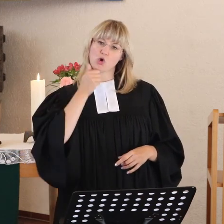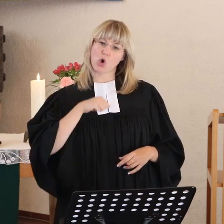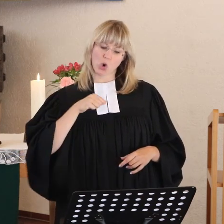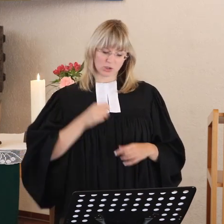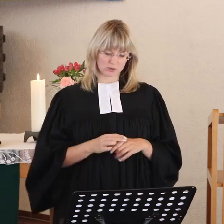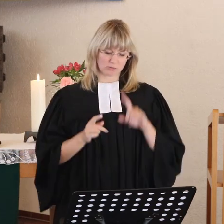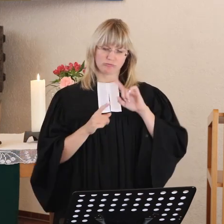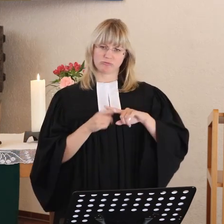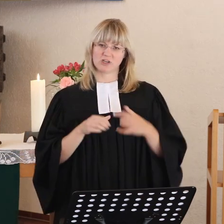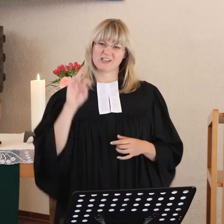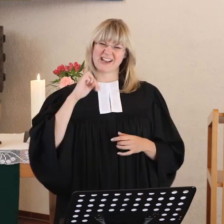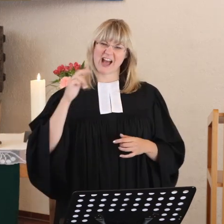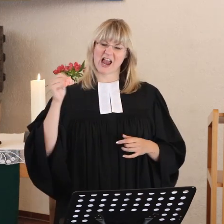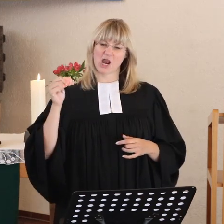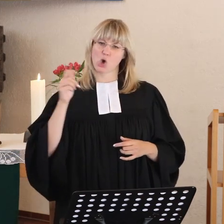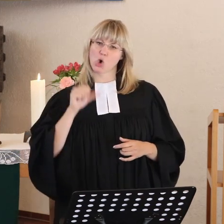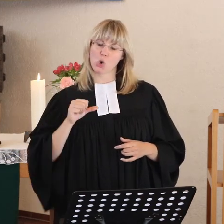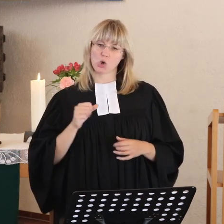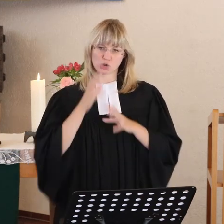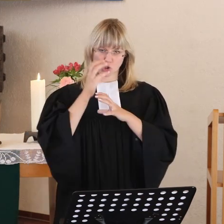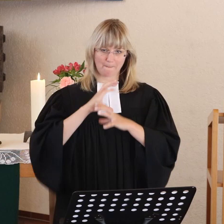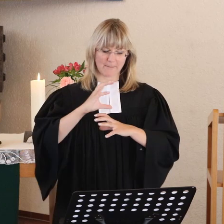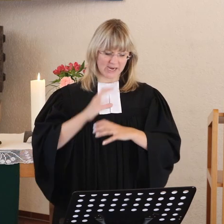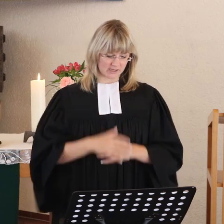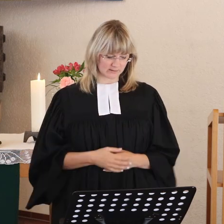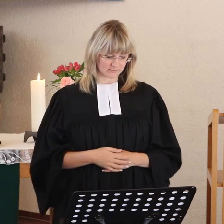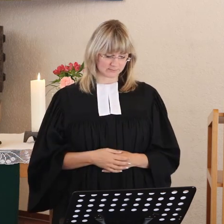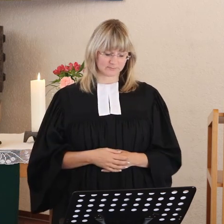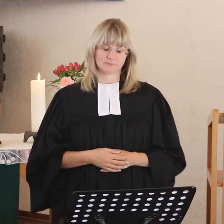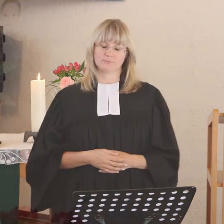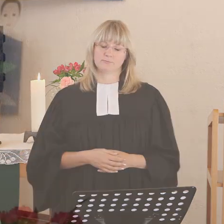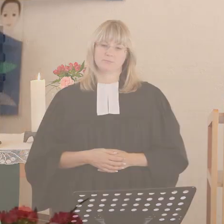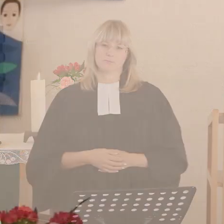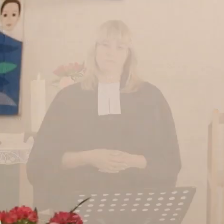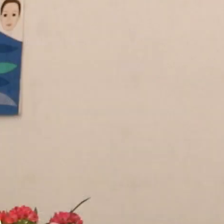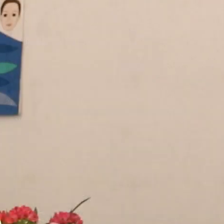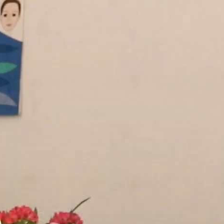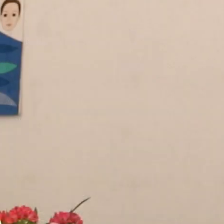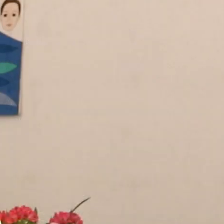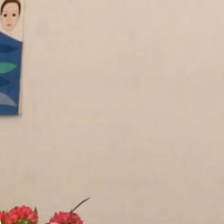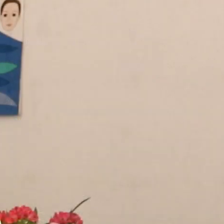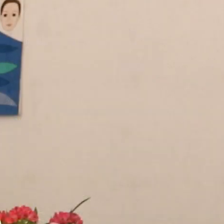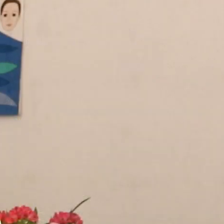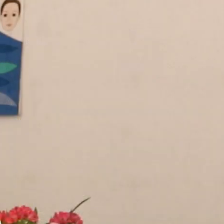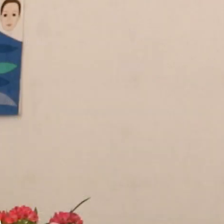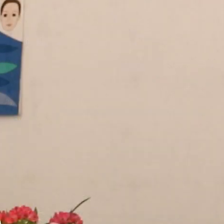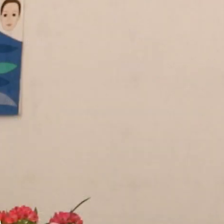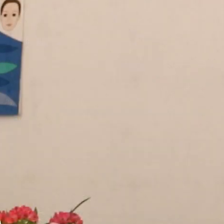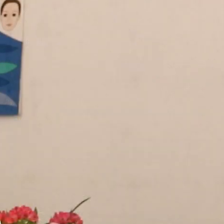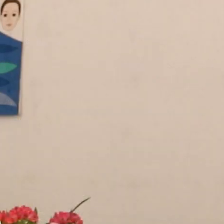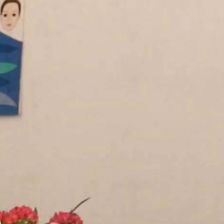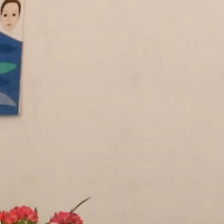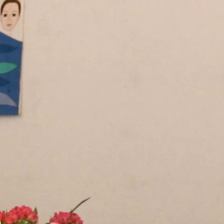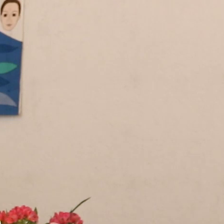Klavier und Karl Roth an der Trompete. Die Gesangsstimmen bei den Liedern sind von Sängerinnen und